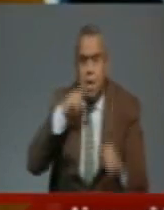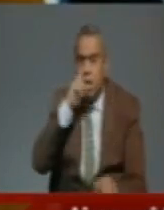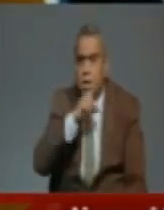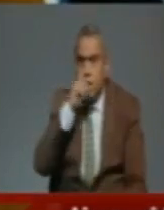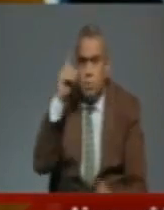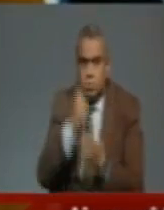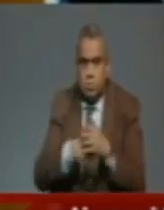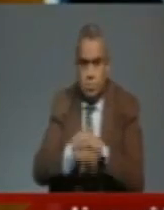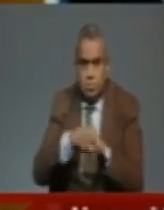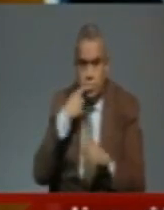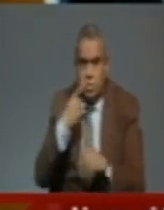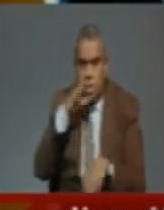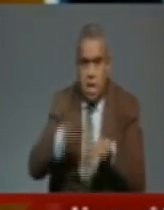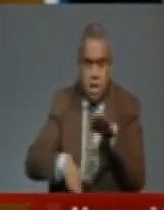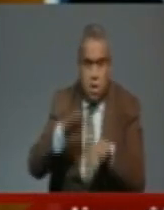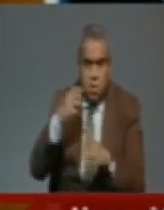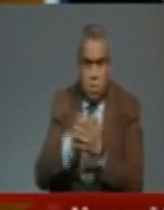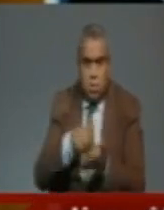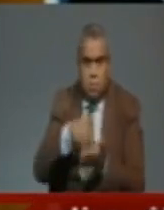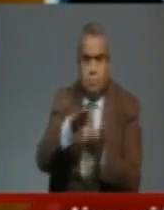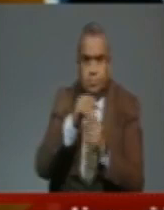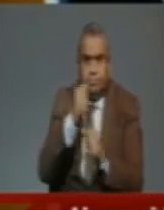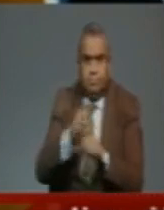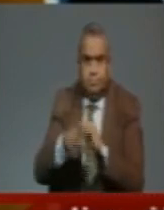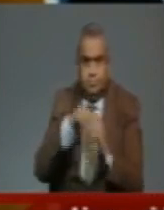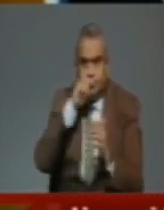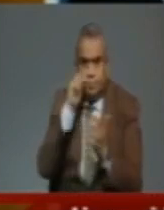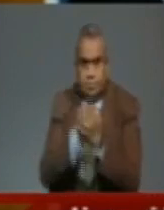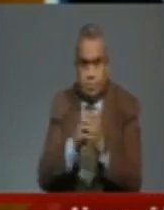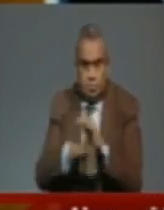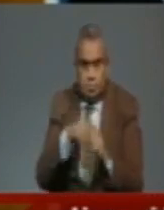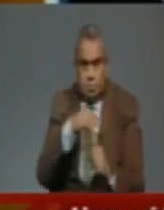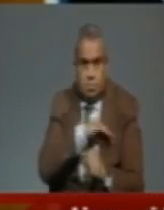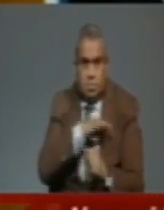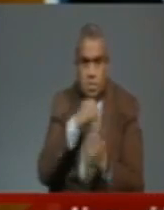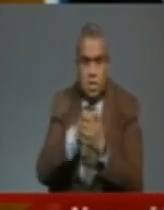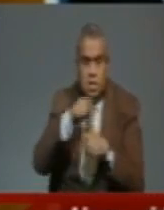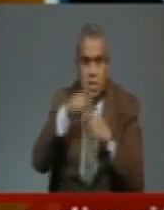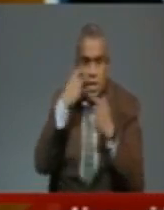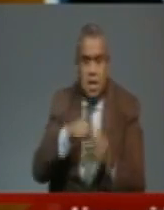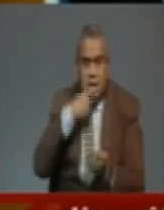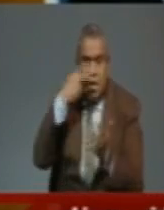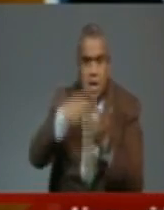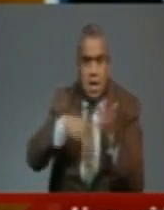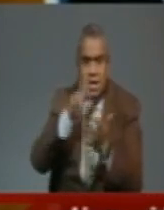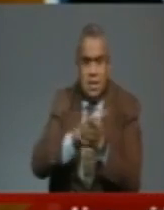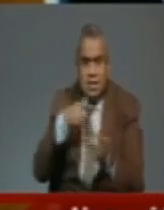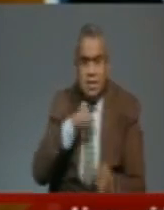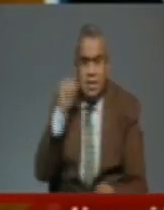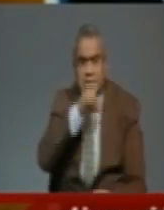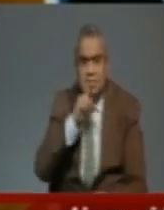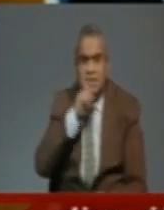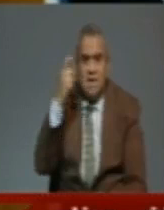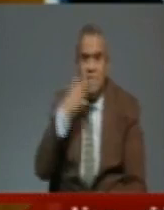1 كيلو بضايع عامه عقد رسمي في مينا سفاجه. عامله معانا ترم شيت، مذكره تفاهم وترم